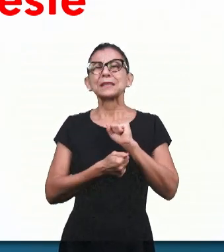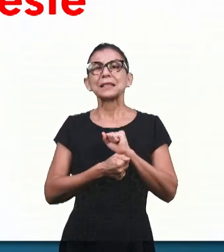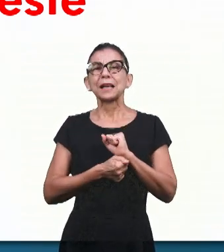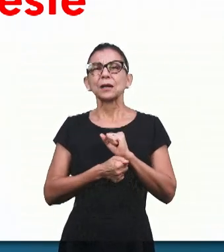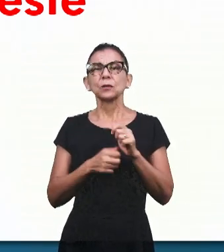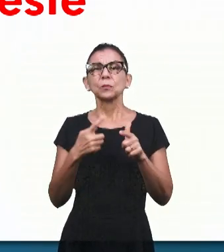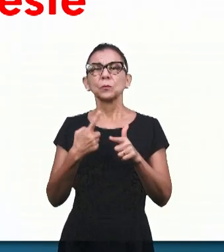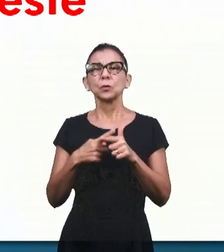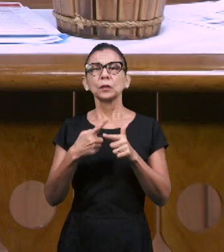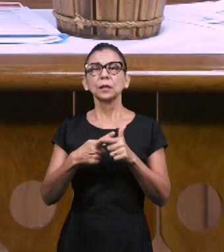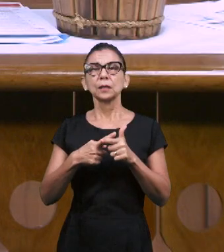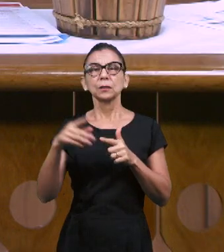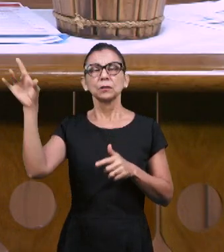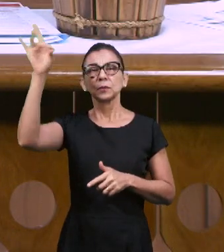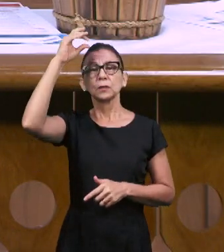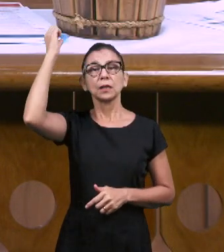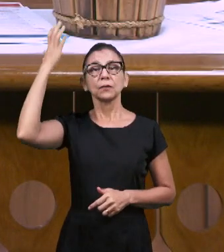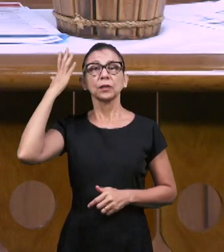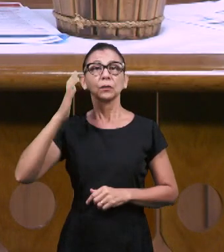ce temps.